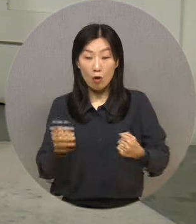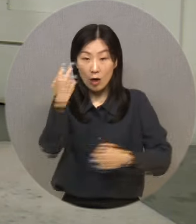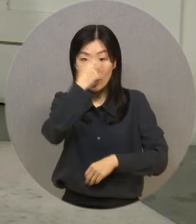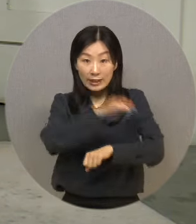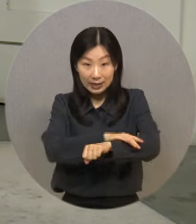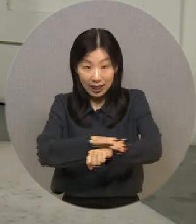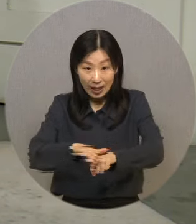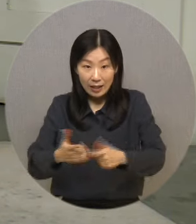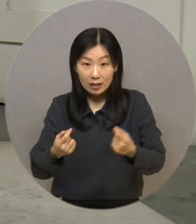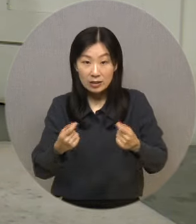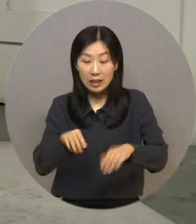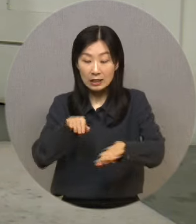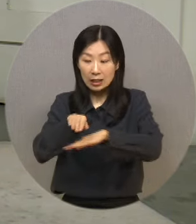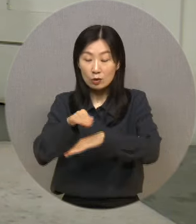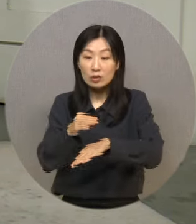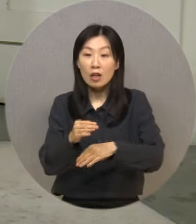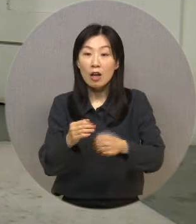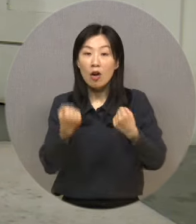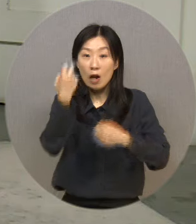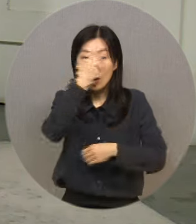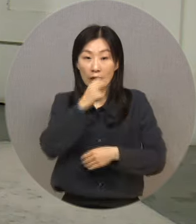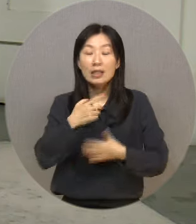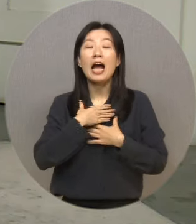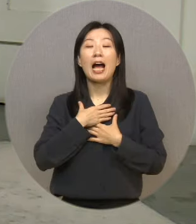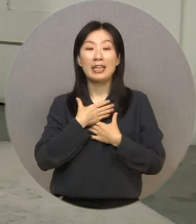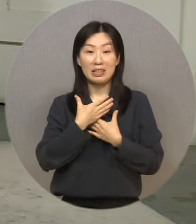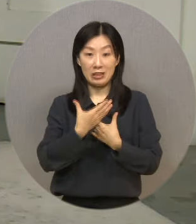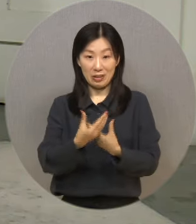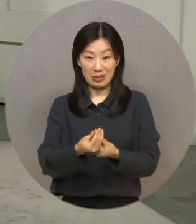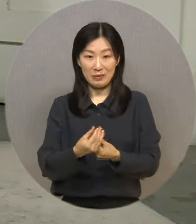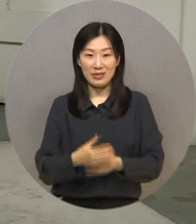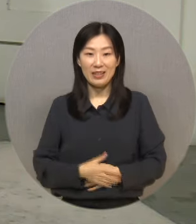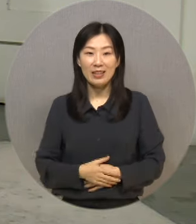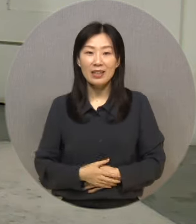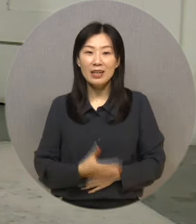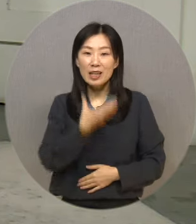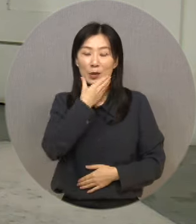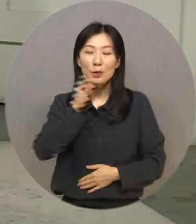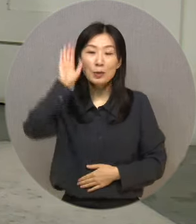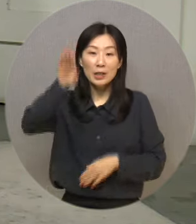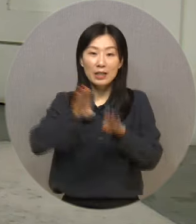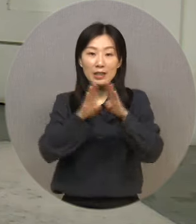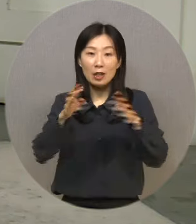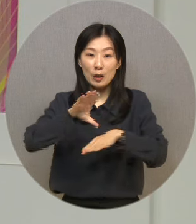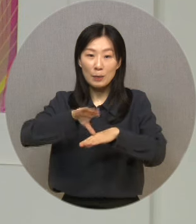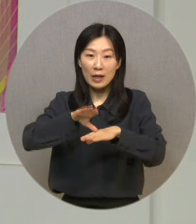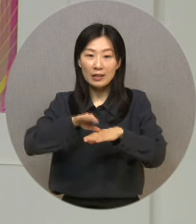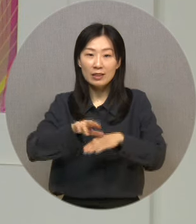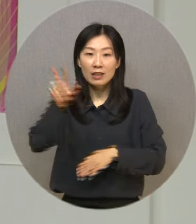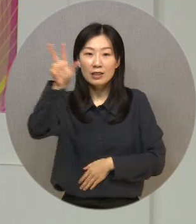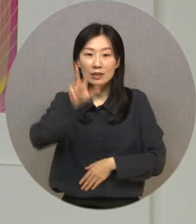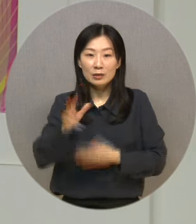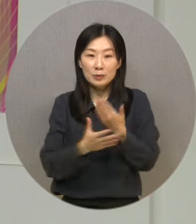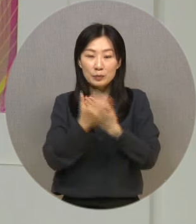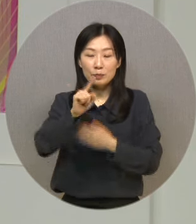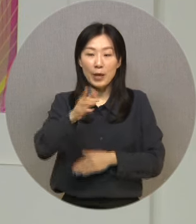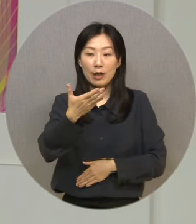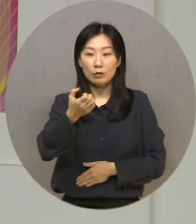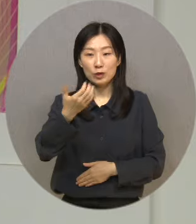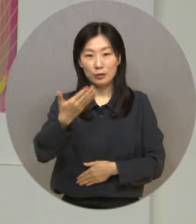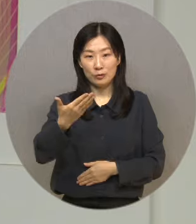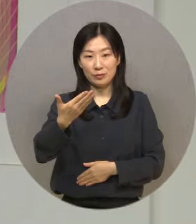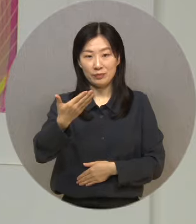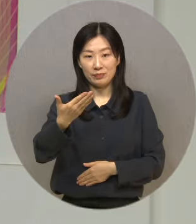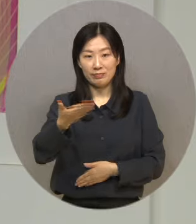네. 자동차의 건강관리 안전입니다. 안전. 네. 네. 행복한 미래를 여는 방송 전국 단일화 채널 199번